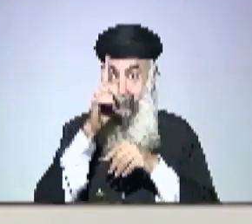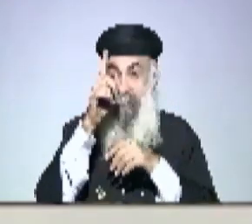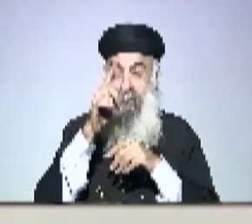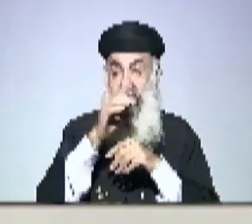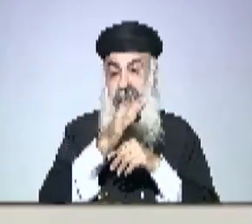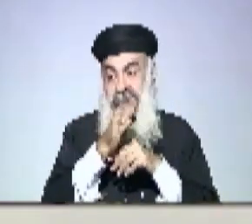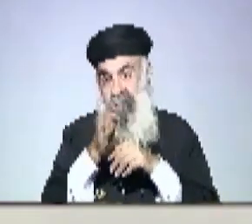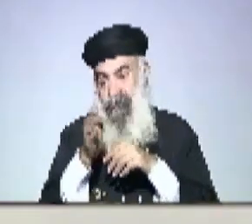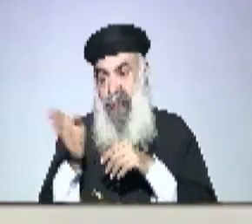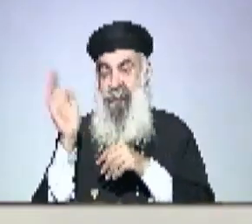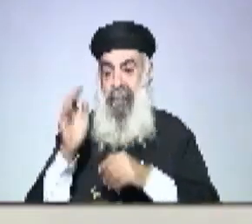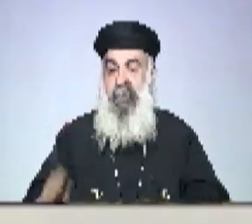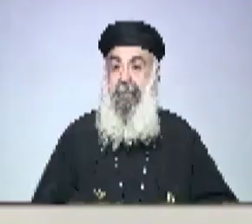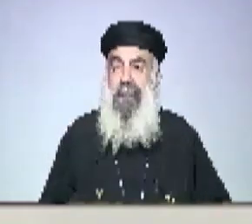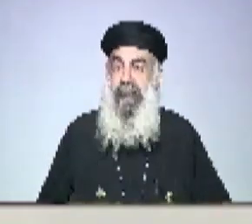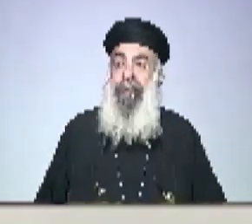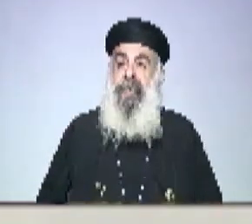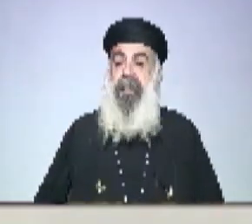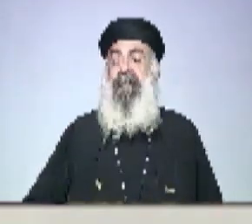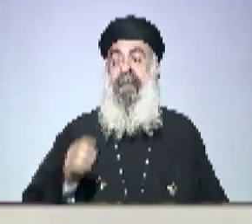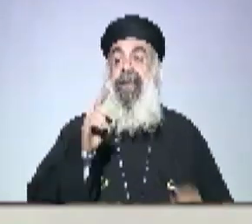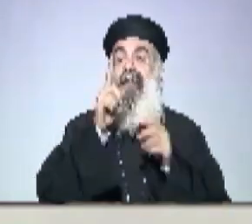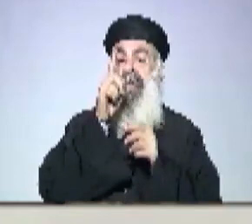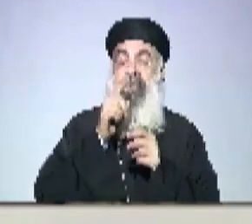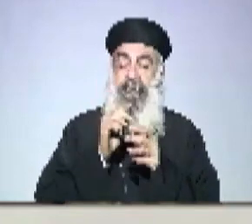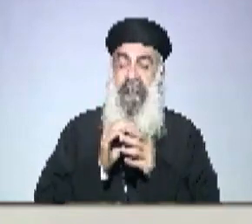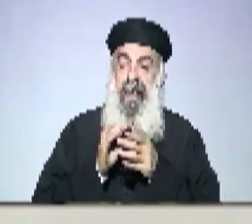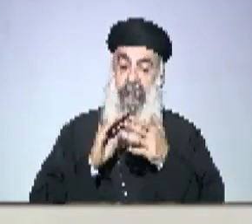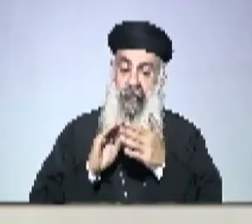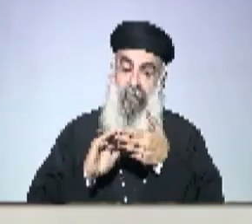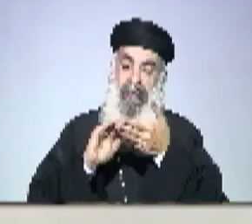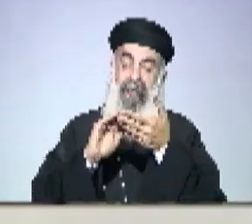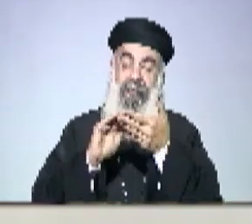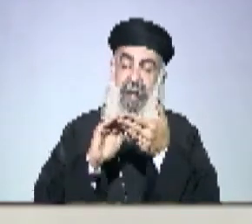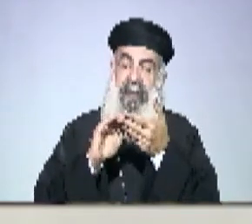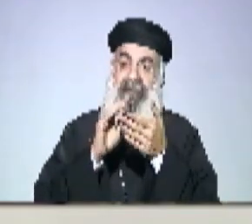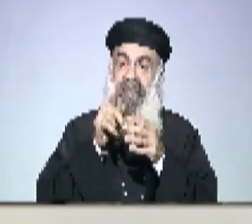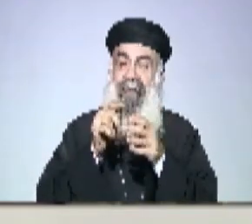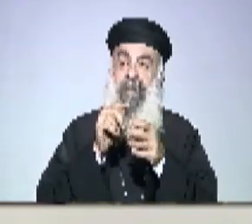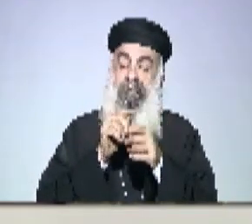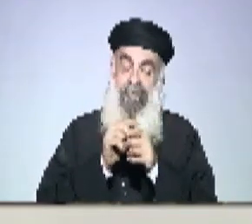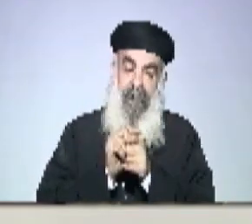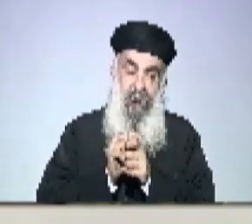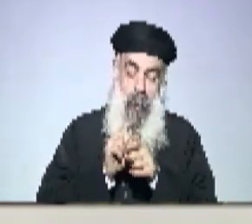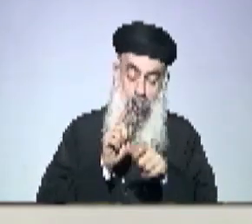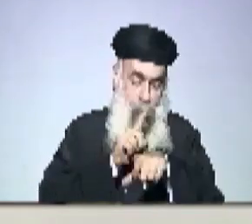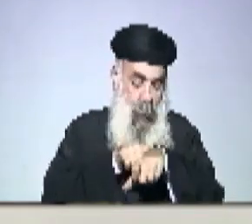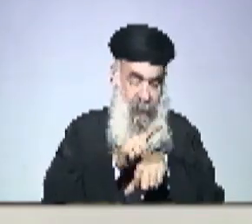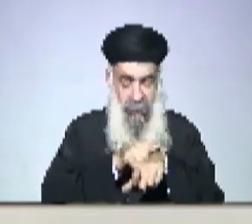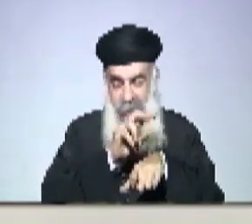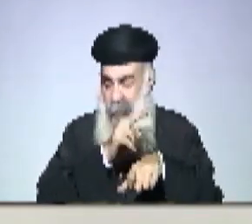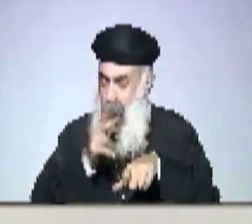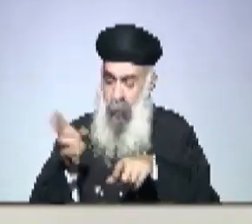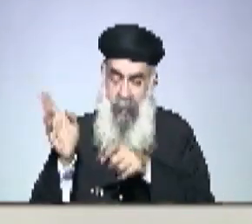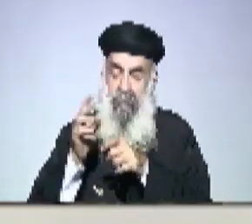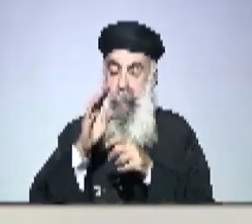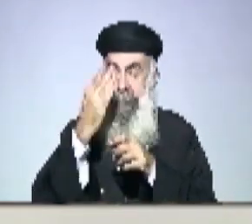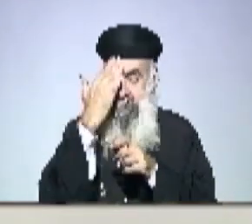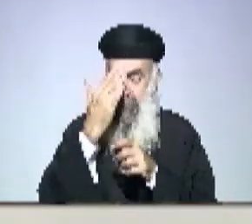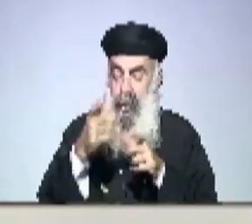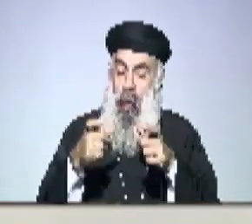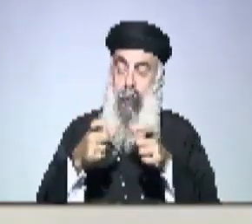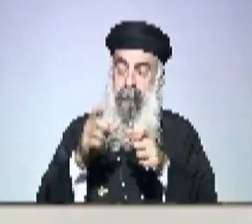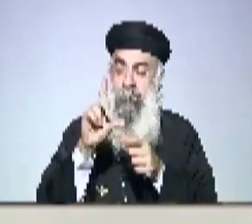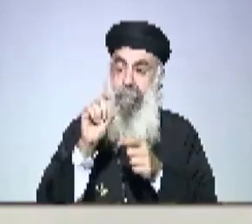بيعديها بيبقى مرافقنا في ظروفنا كلها ويبارك خبزك وماء وفي سفر